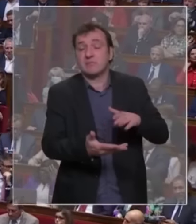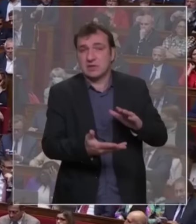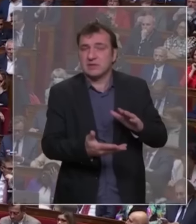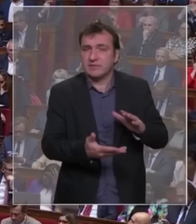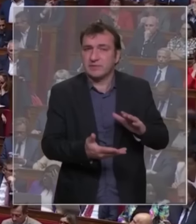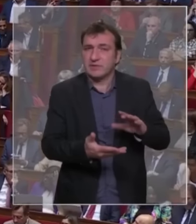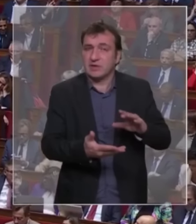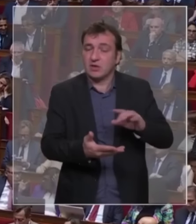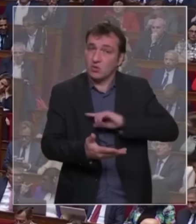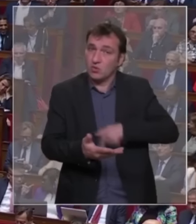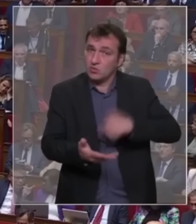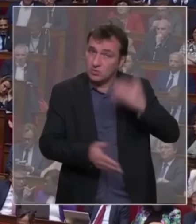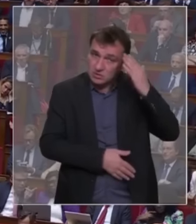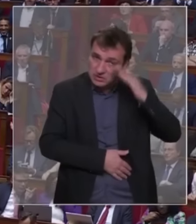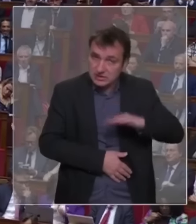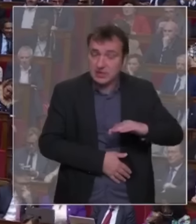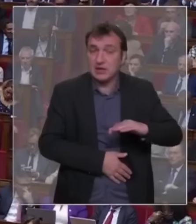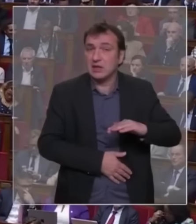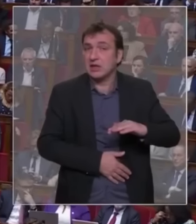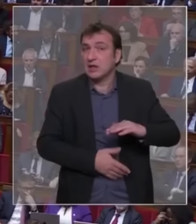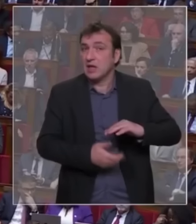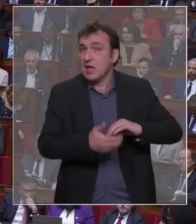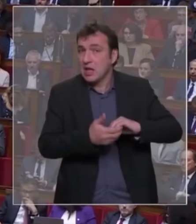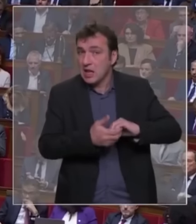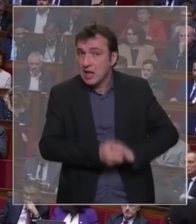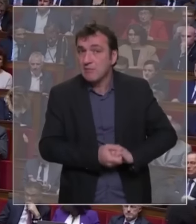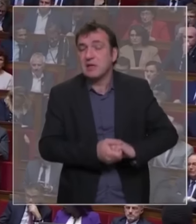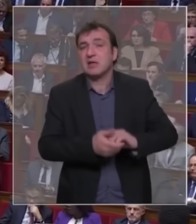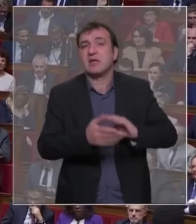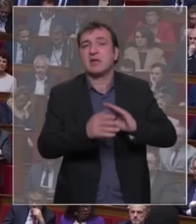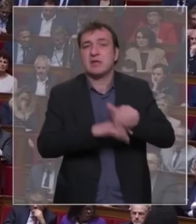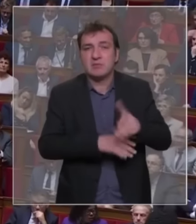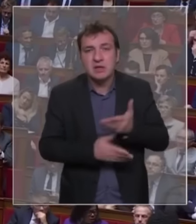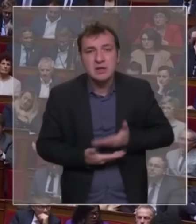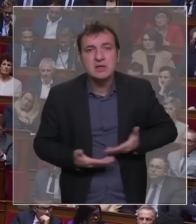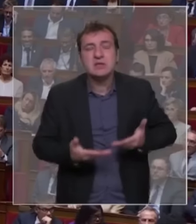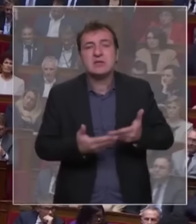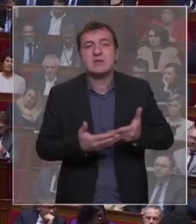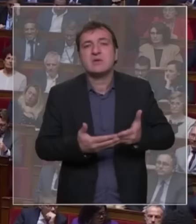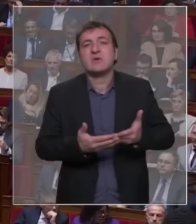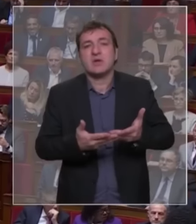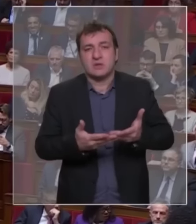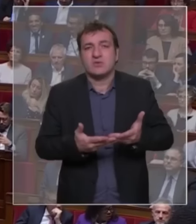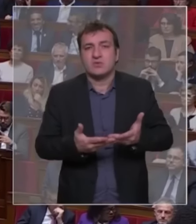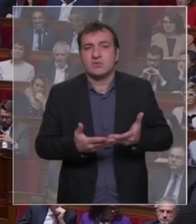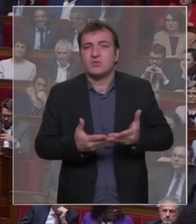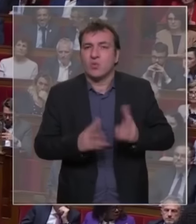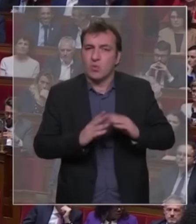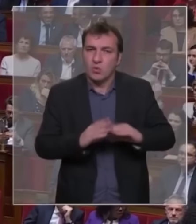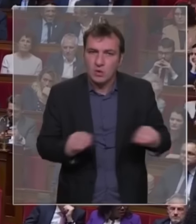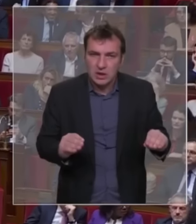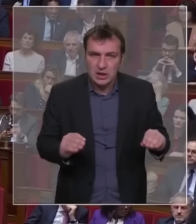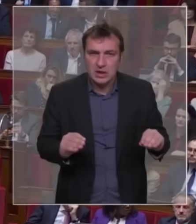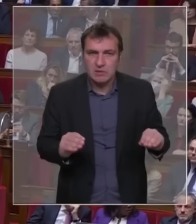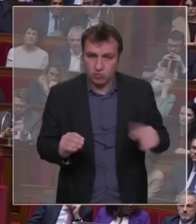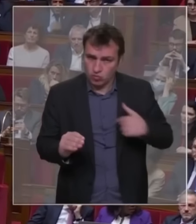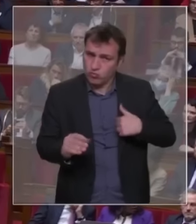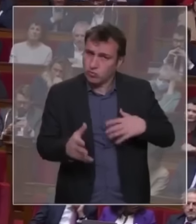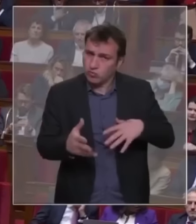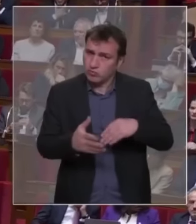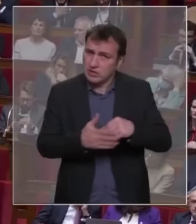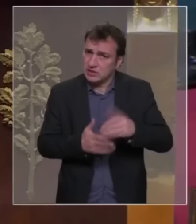nous savons que la clé de la paix et de la stabilité dans cette région, et j'y ai pris ma part lorsque j'ai eu l'honneur d'être le